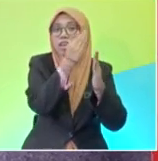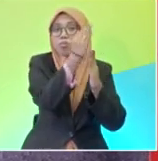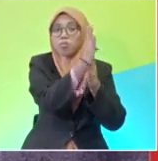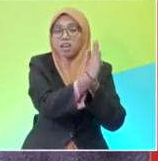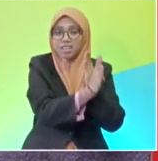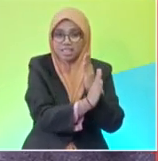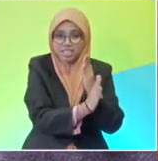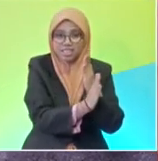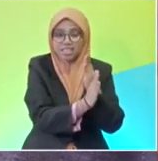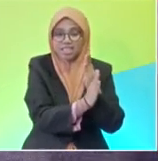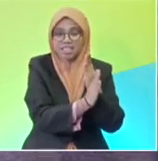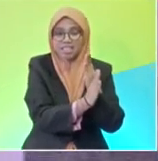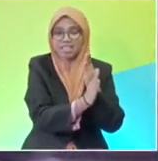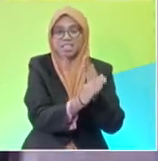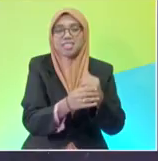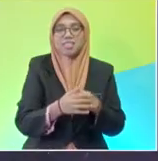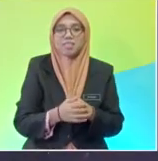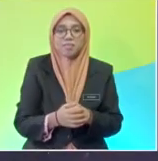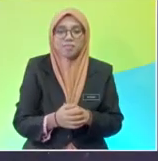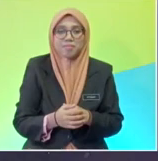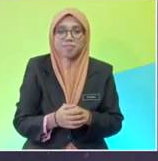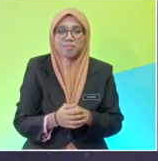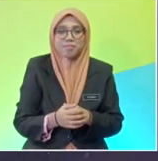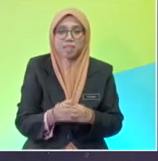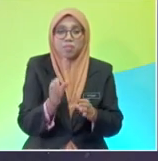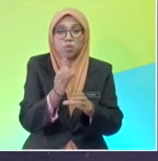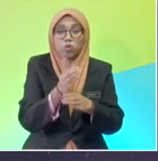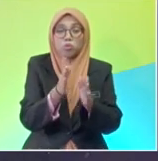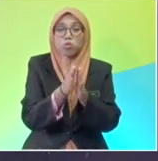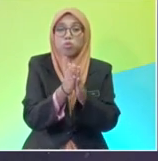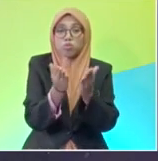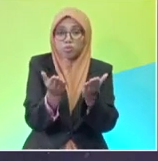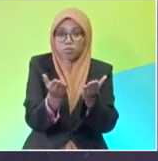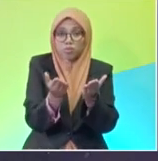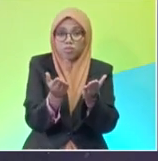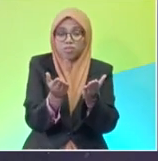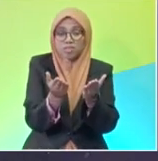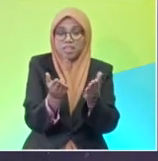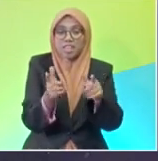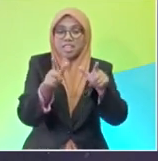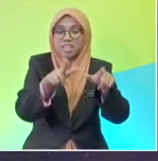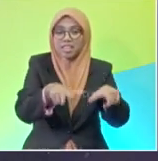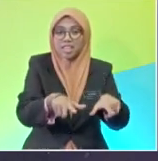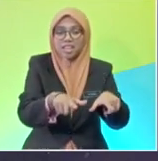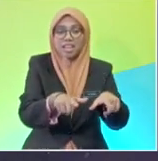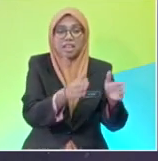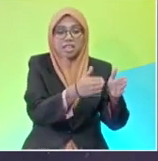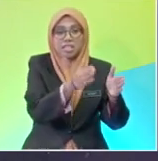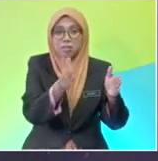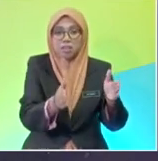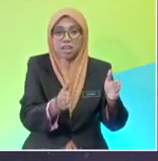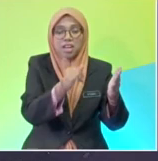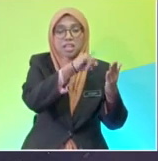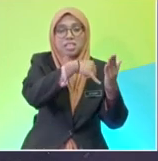Februari. Bentuk buku. Di sini, Februari. Kita letakkan dekat sebelah Januari. Jadi, selepas